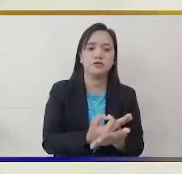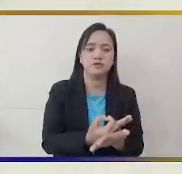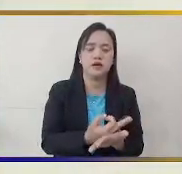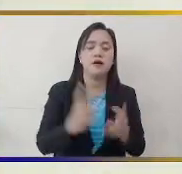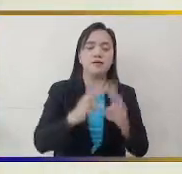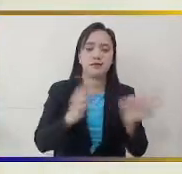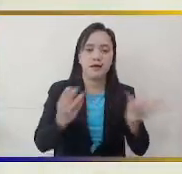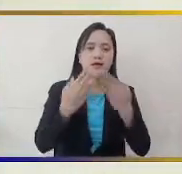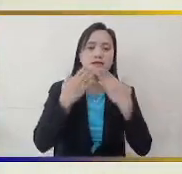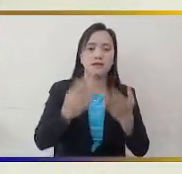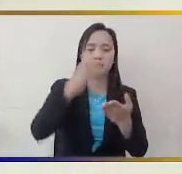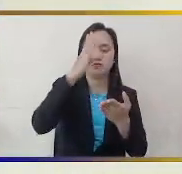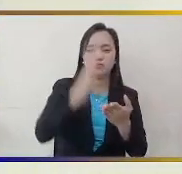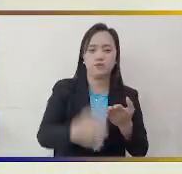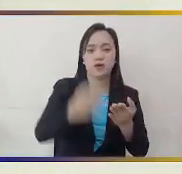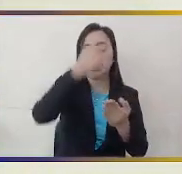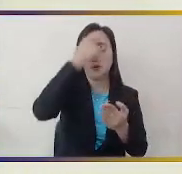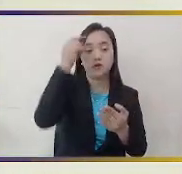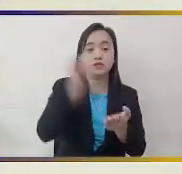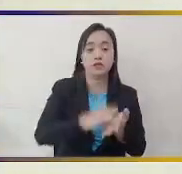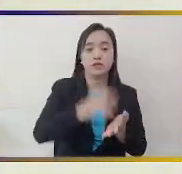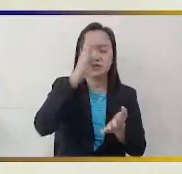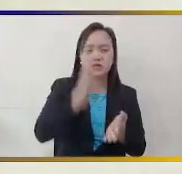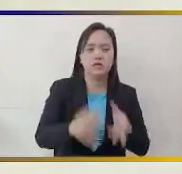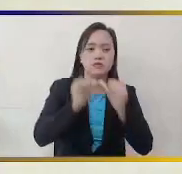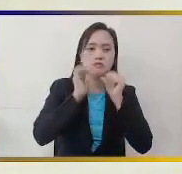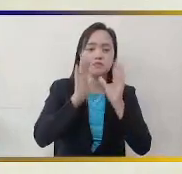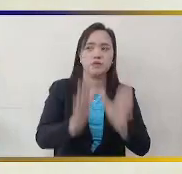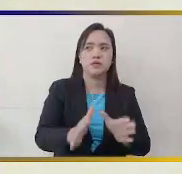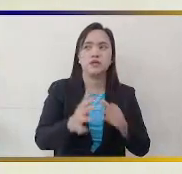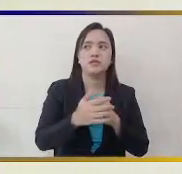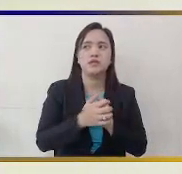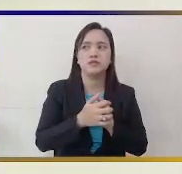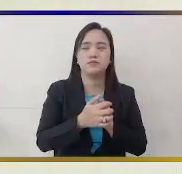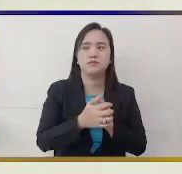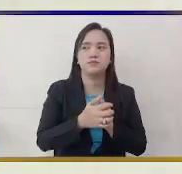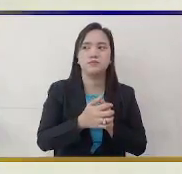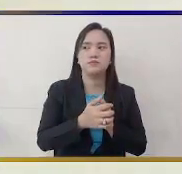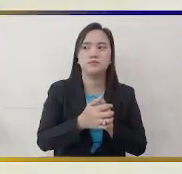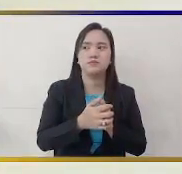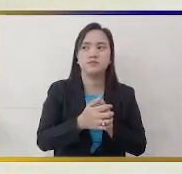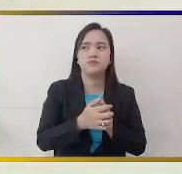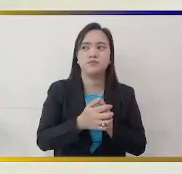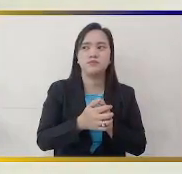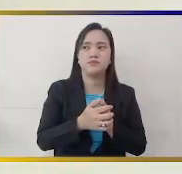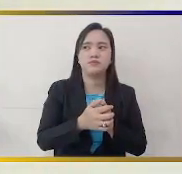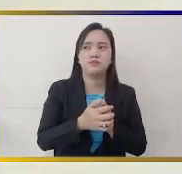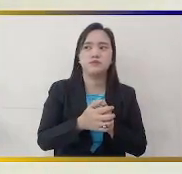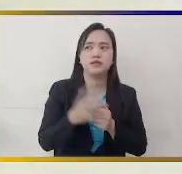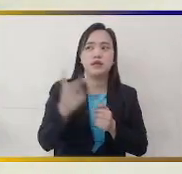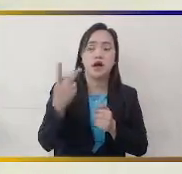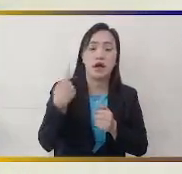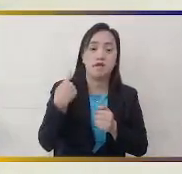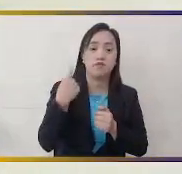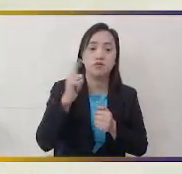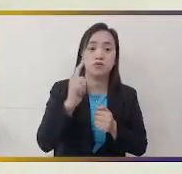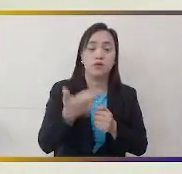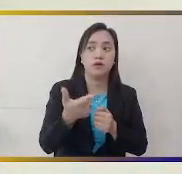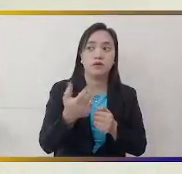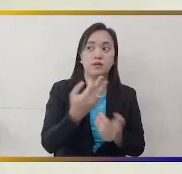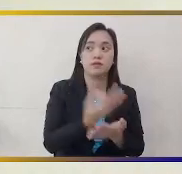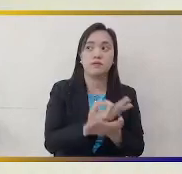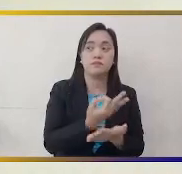at ah Minsan nakikita ako ni sister ca oh Bakit ka natatawa may blessing ako May 20 ako sabi ni